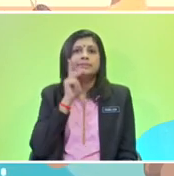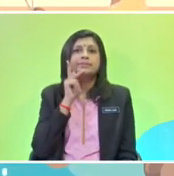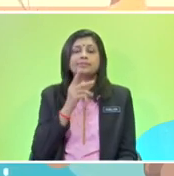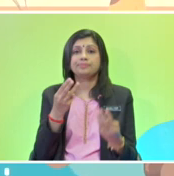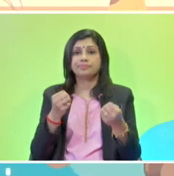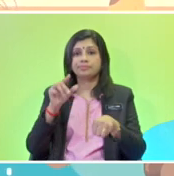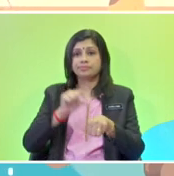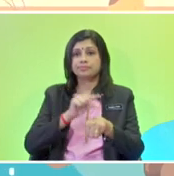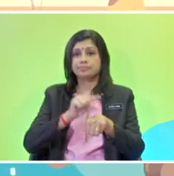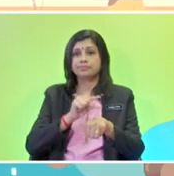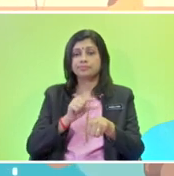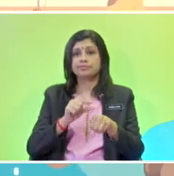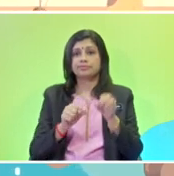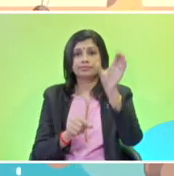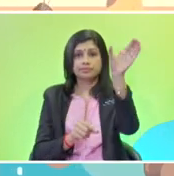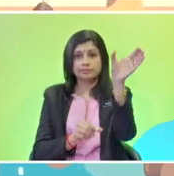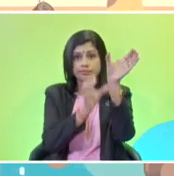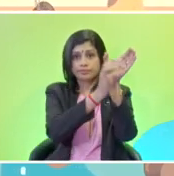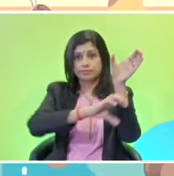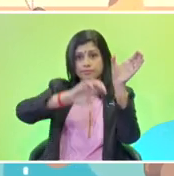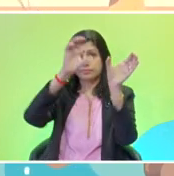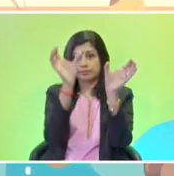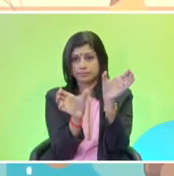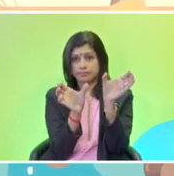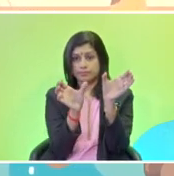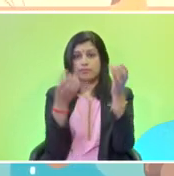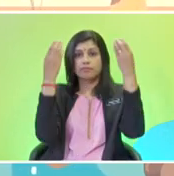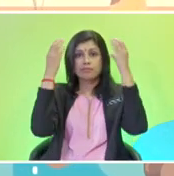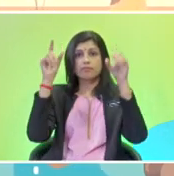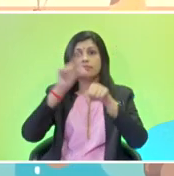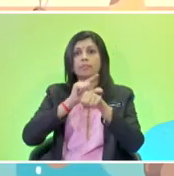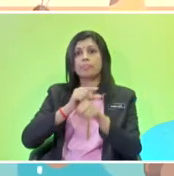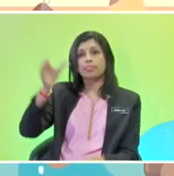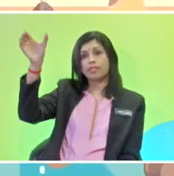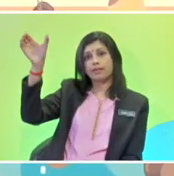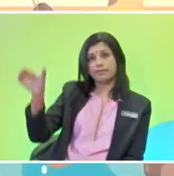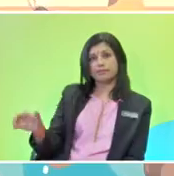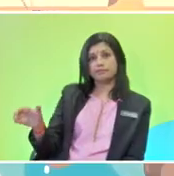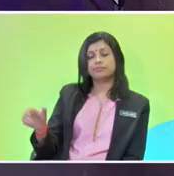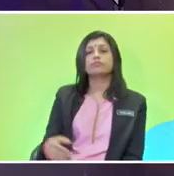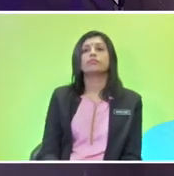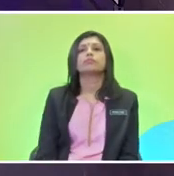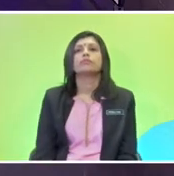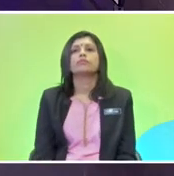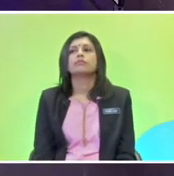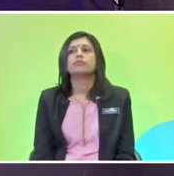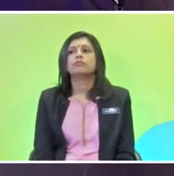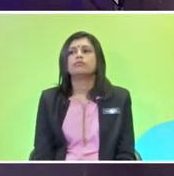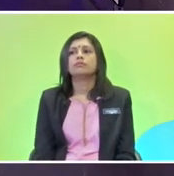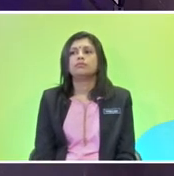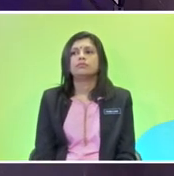Cikgu pula? Cikgu nak buat yang sekaligus itulah. Sekaligus juga. Okey. Boleh, tak ada masalah.